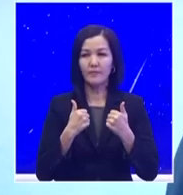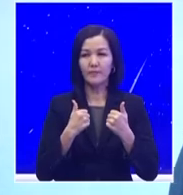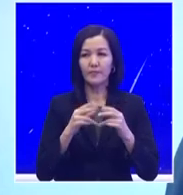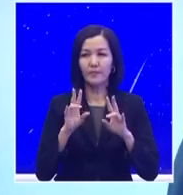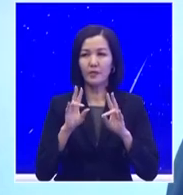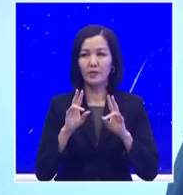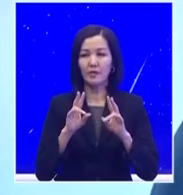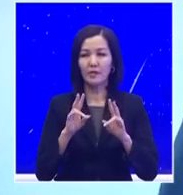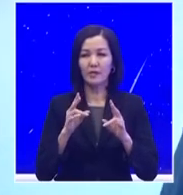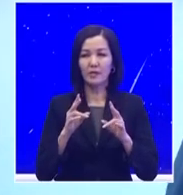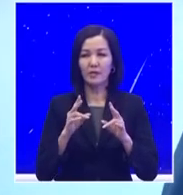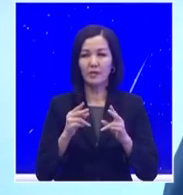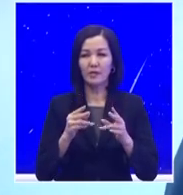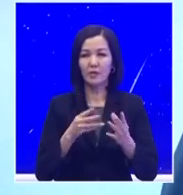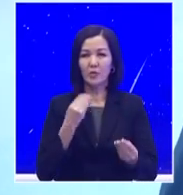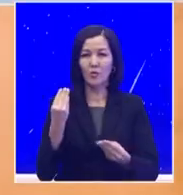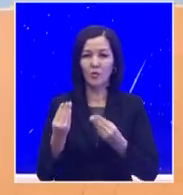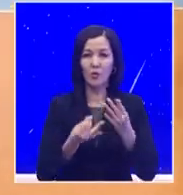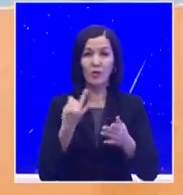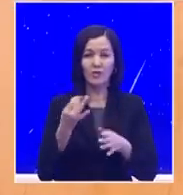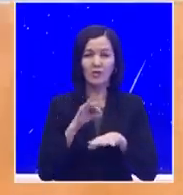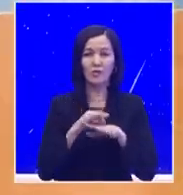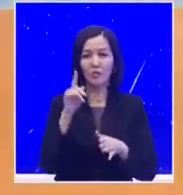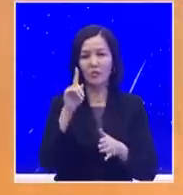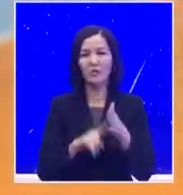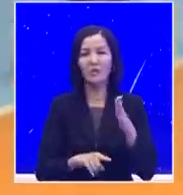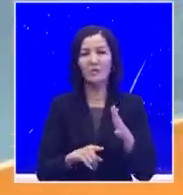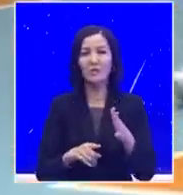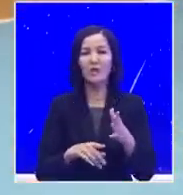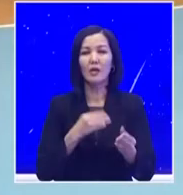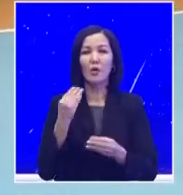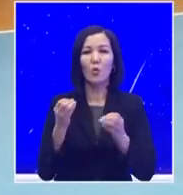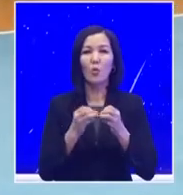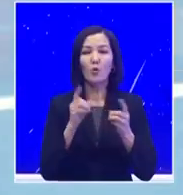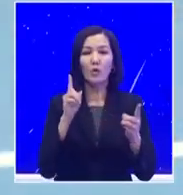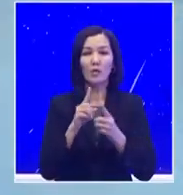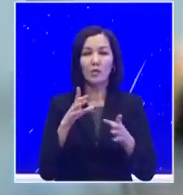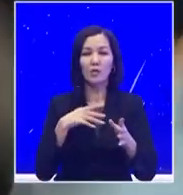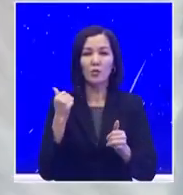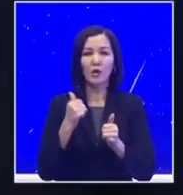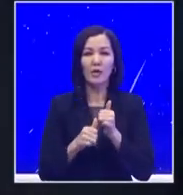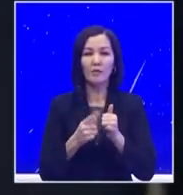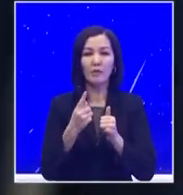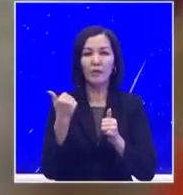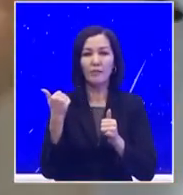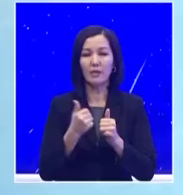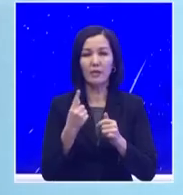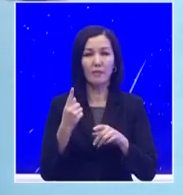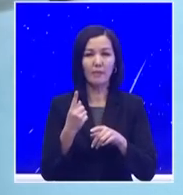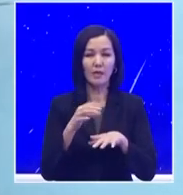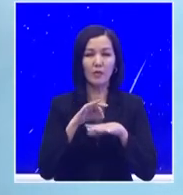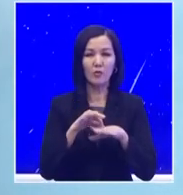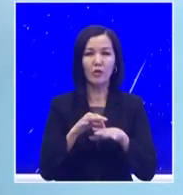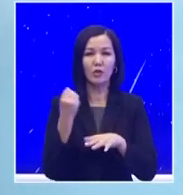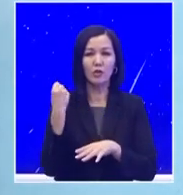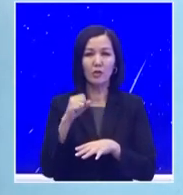нағыз тартысты жігерлі ойын алды деп сенемін. Биылғы турнир де 10 турдан тұрады. Әр ойын аптасына бір рет өтпек. Жарыс